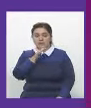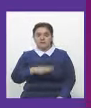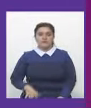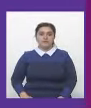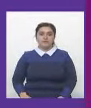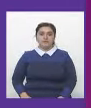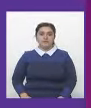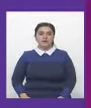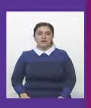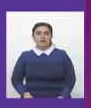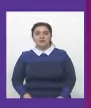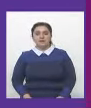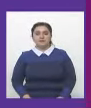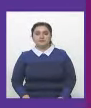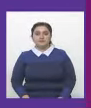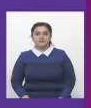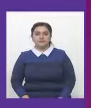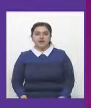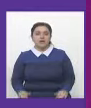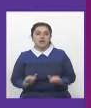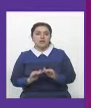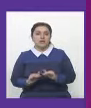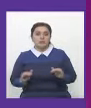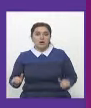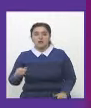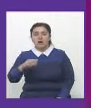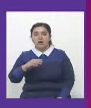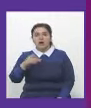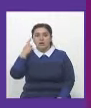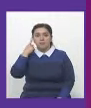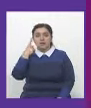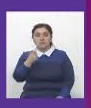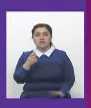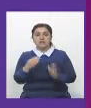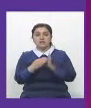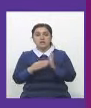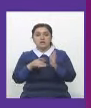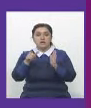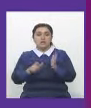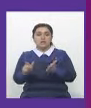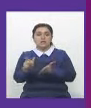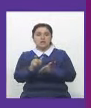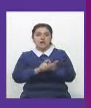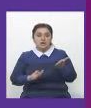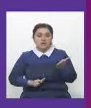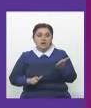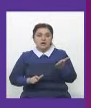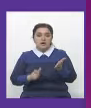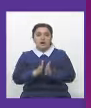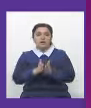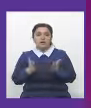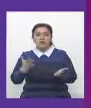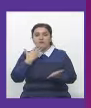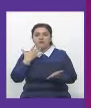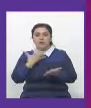в осеннюю пору. Ребята, обратитесь к тексту стихотворения, открыв